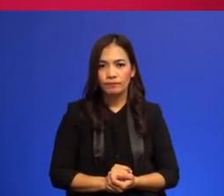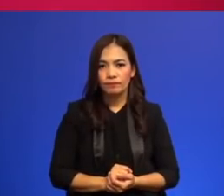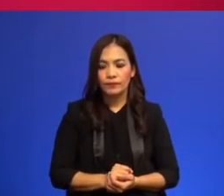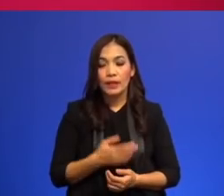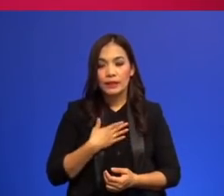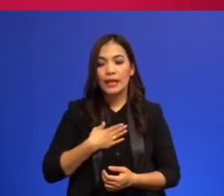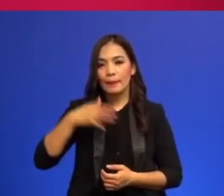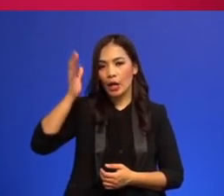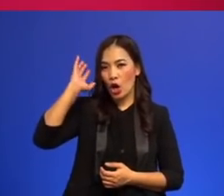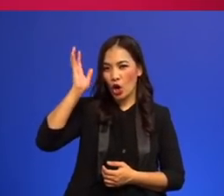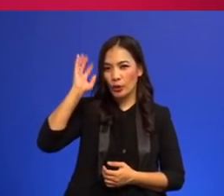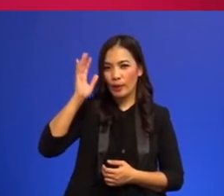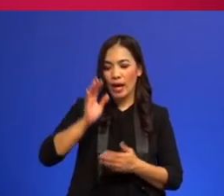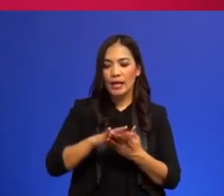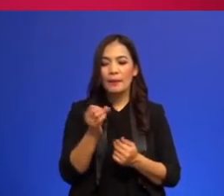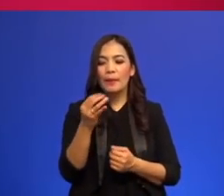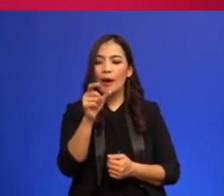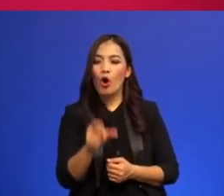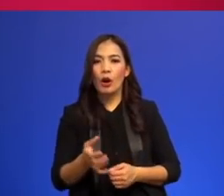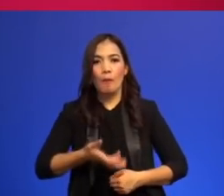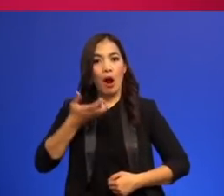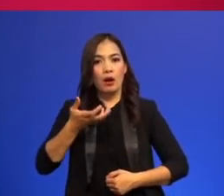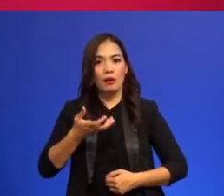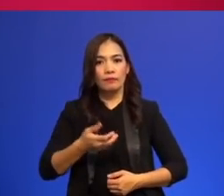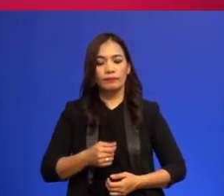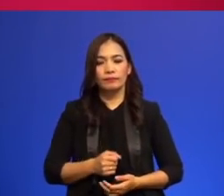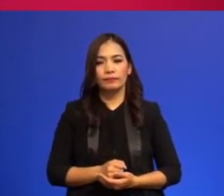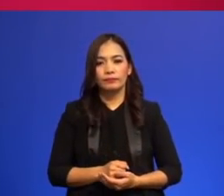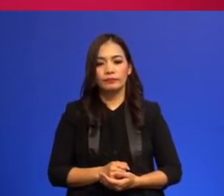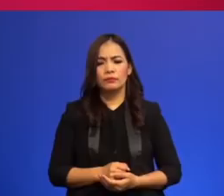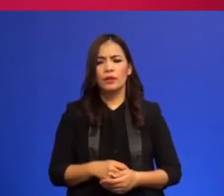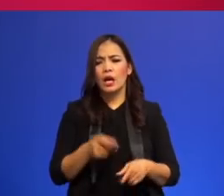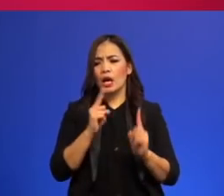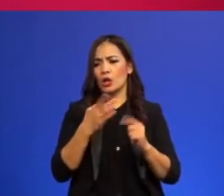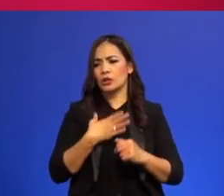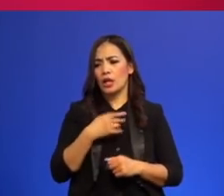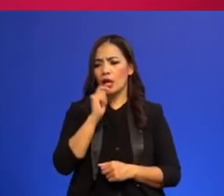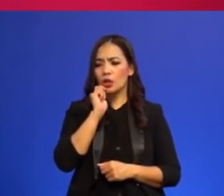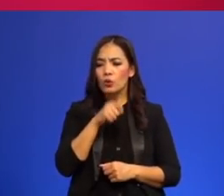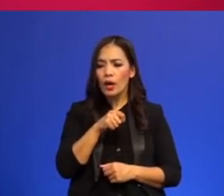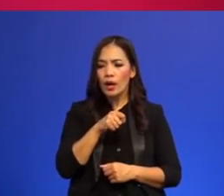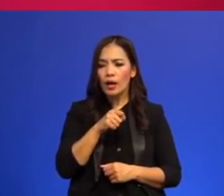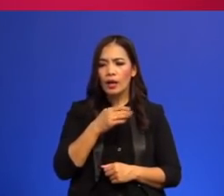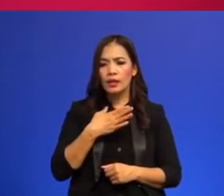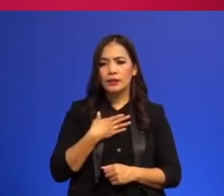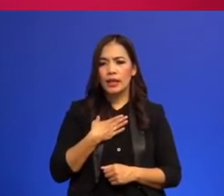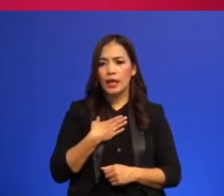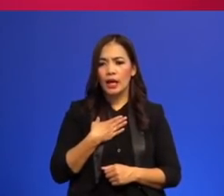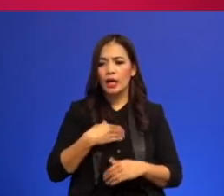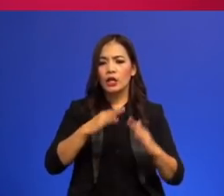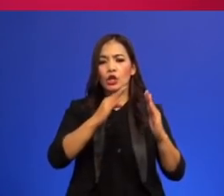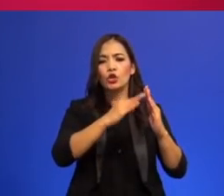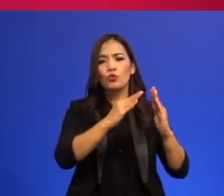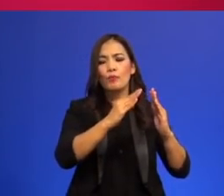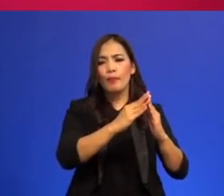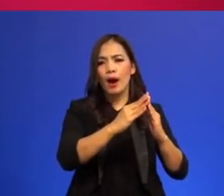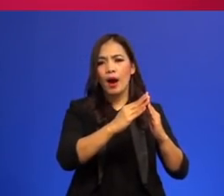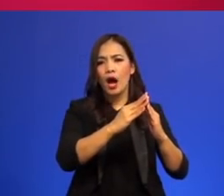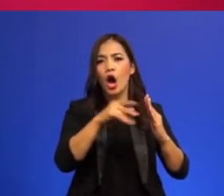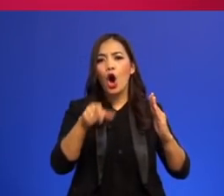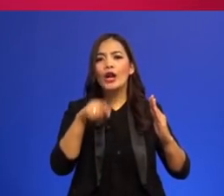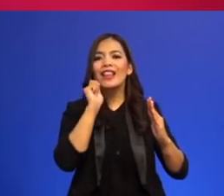Saya pernah khotbah lalu ada beberapa orang marah. Nanti kalau saya tua, saya akan ke rumah panti jompo